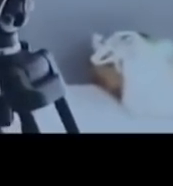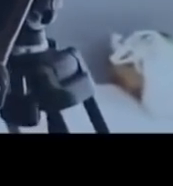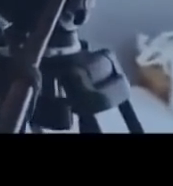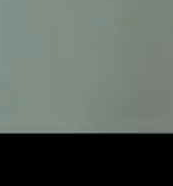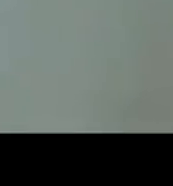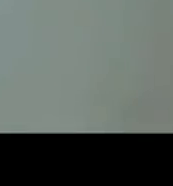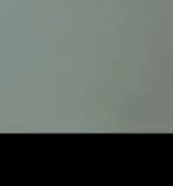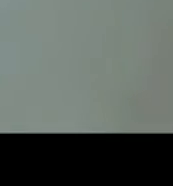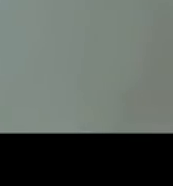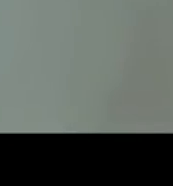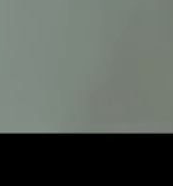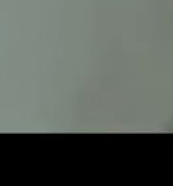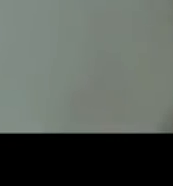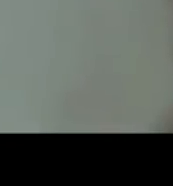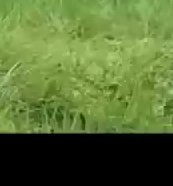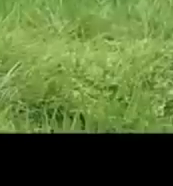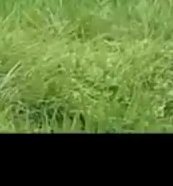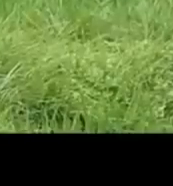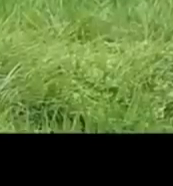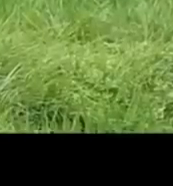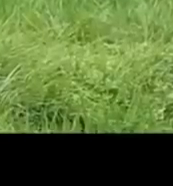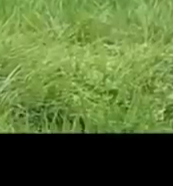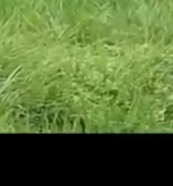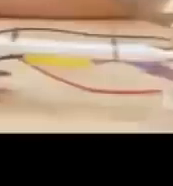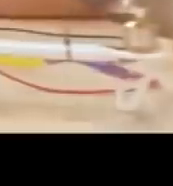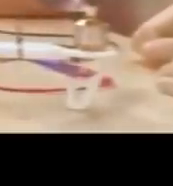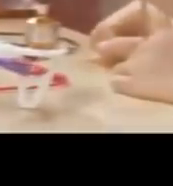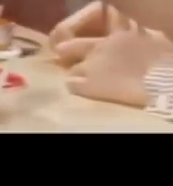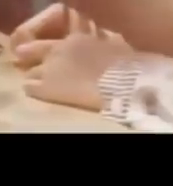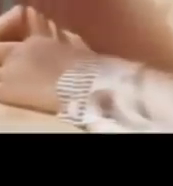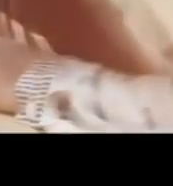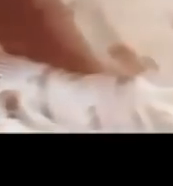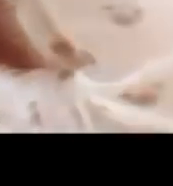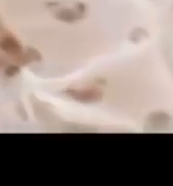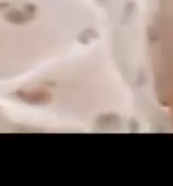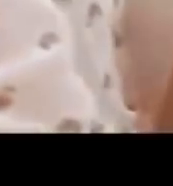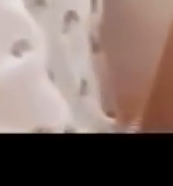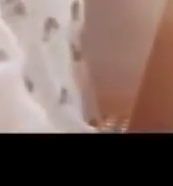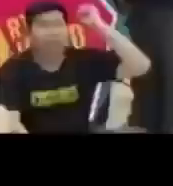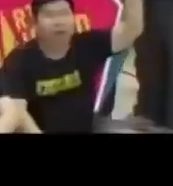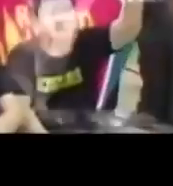ายขอแค่รวมเป้าหมายแดงขึ้นแดงขึ้นแค่เปลี่ยนออกมานอกกะลาใครที่บอกว่าเราบ้า